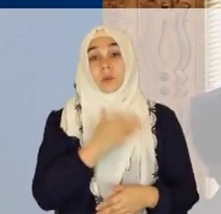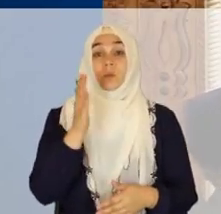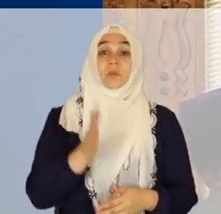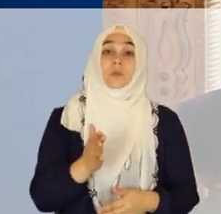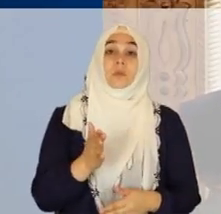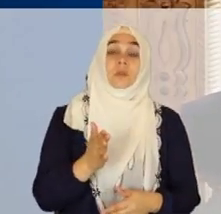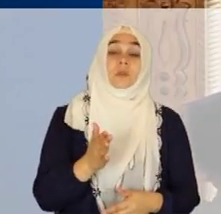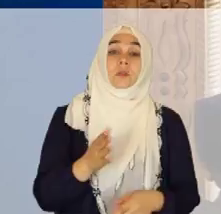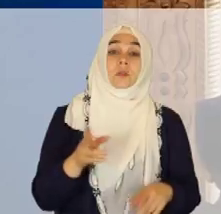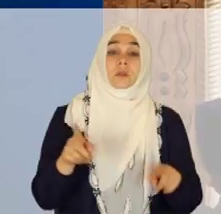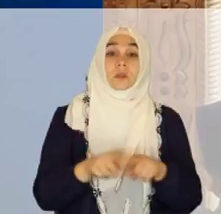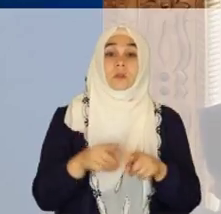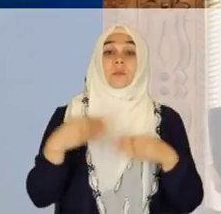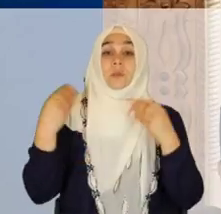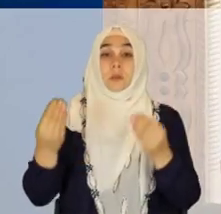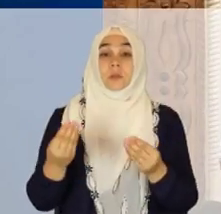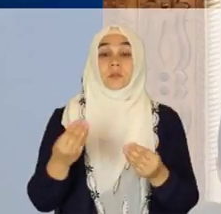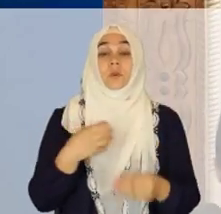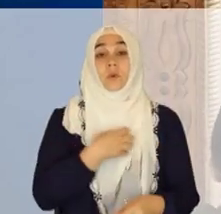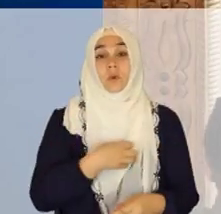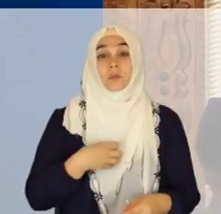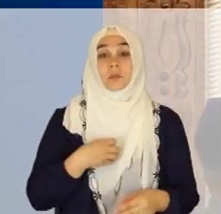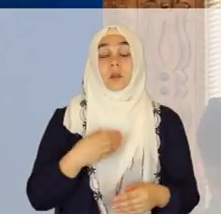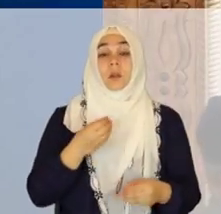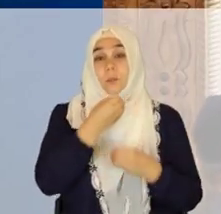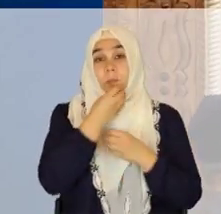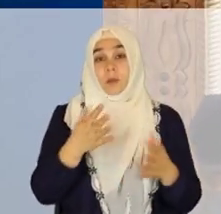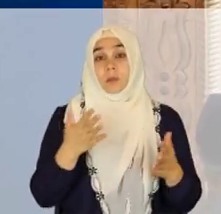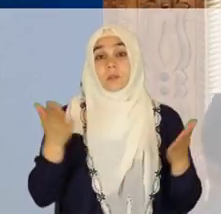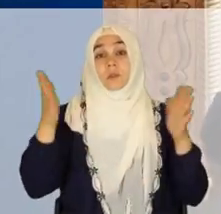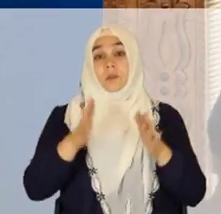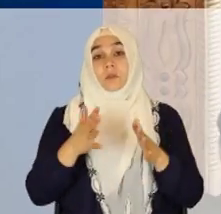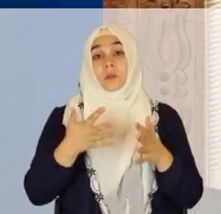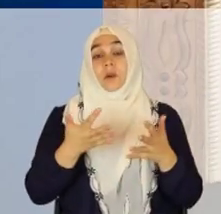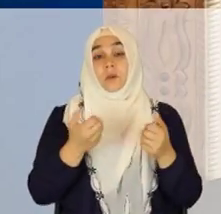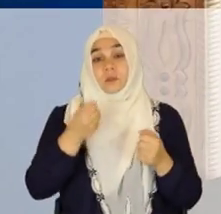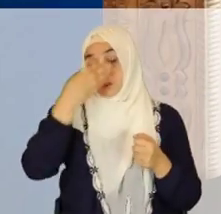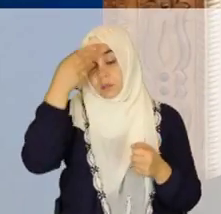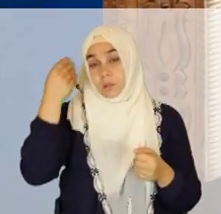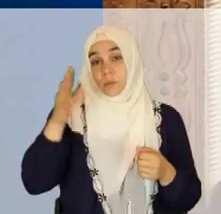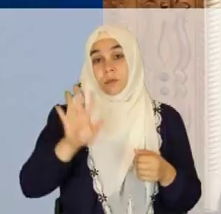bo'lsin, berish nihoyatda ulug' savobli ish ekanligini unutmaslik kerak.